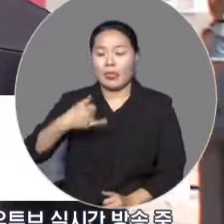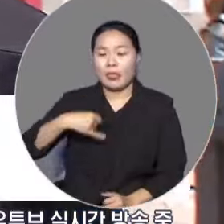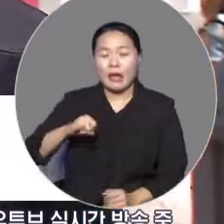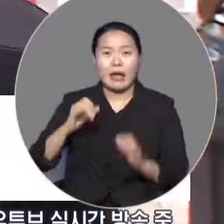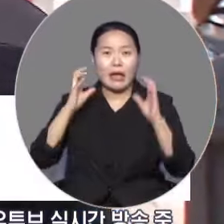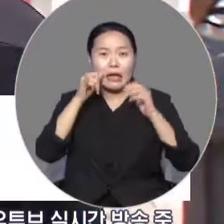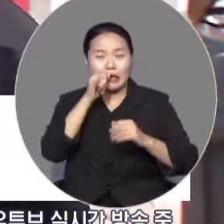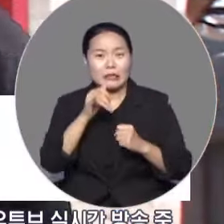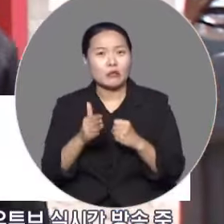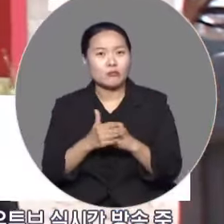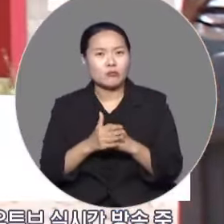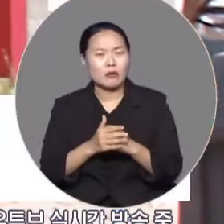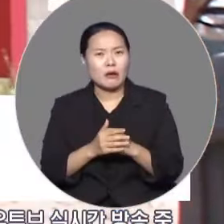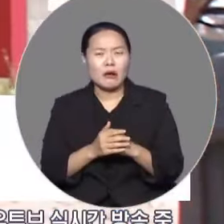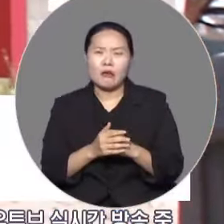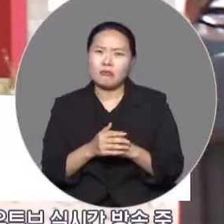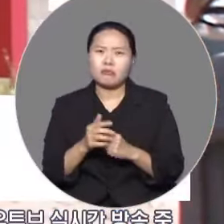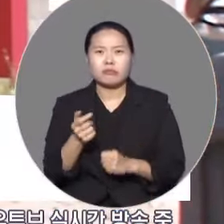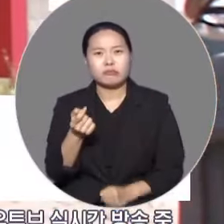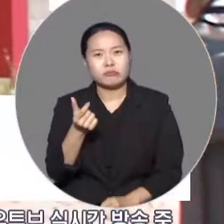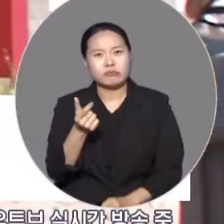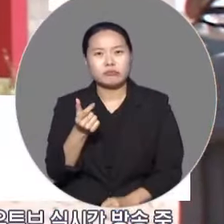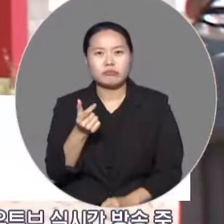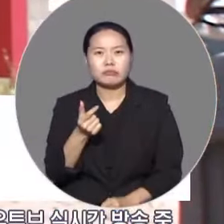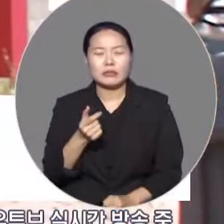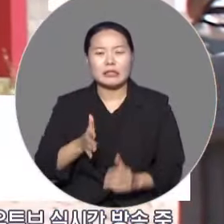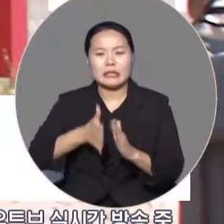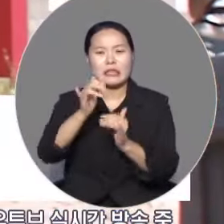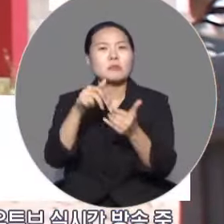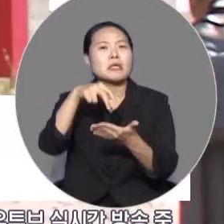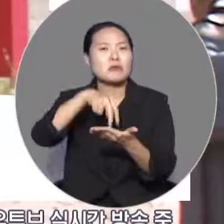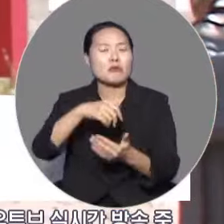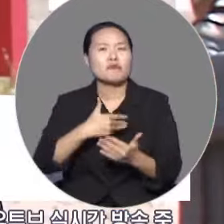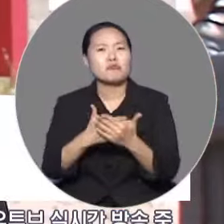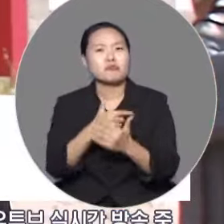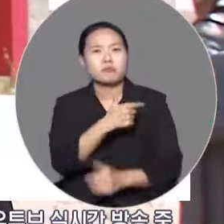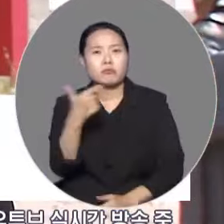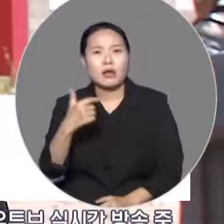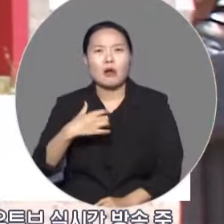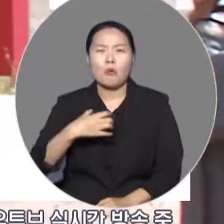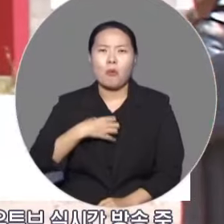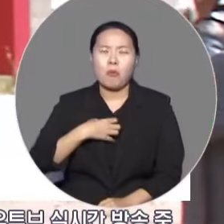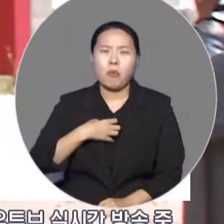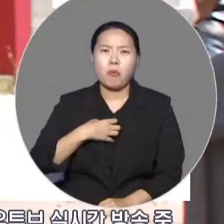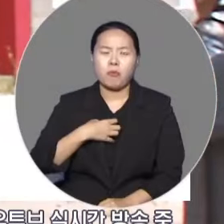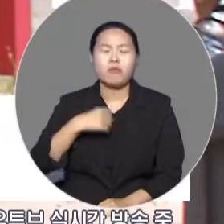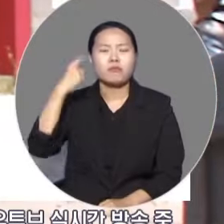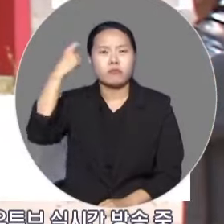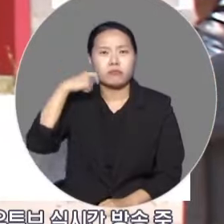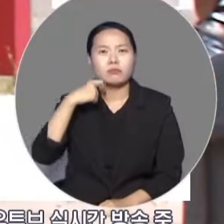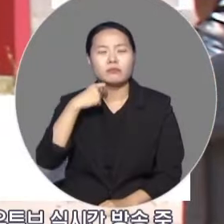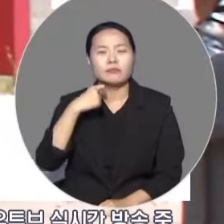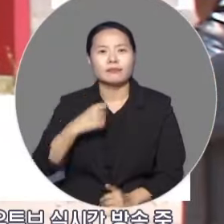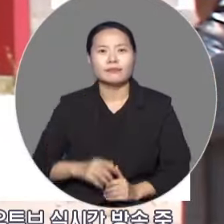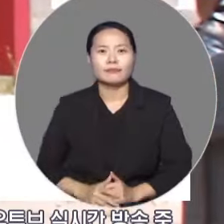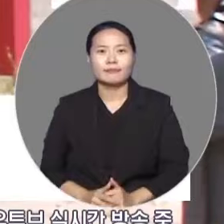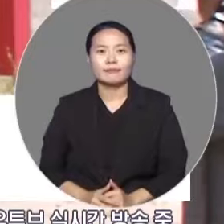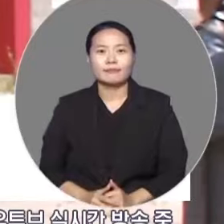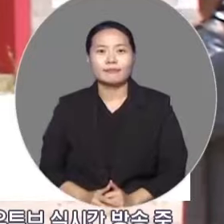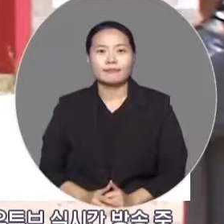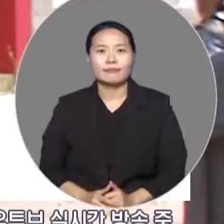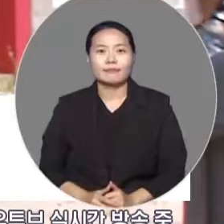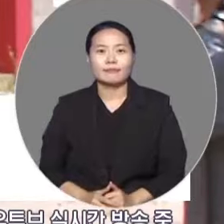어린애들이 있으니까 그럼 아무래도 시민 입장으로 불안감이나 위험성을 많이 느낀다고 봐야 되죠.